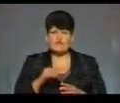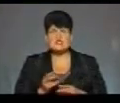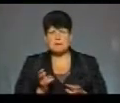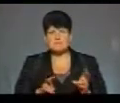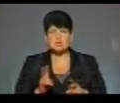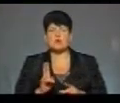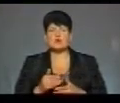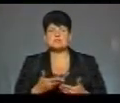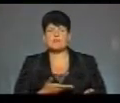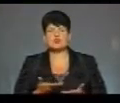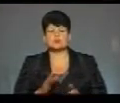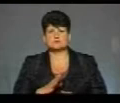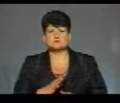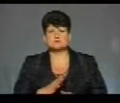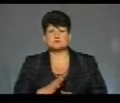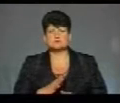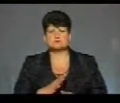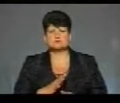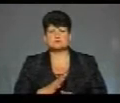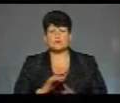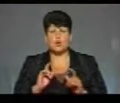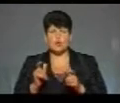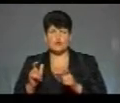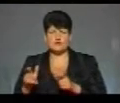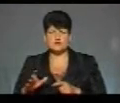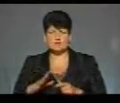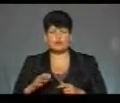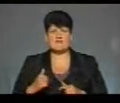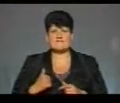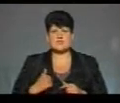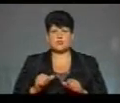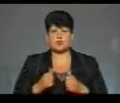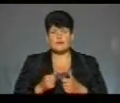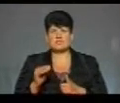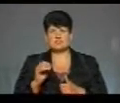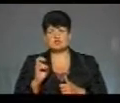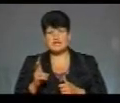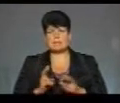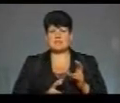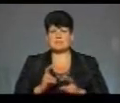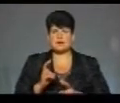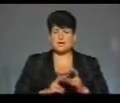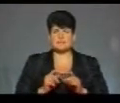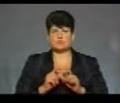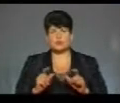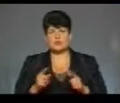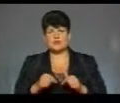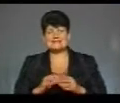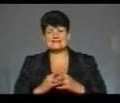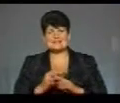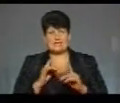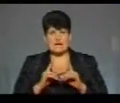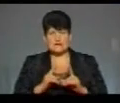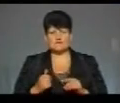кого запрошували? Оповіщення здійснювалося через систему воєнкоматів, через ЖЕКи, через підприємства, установи, організації, сільські ради.